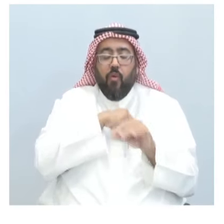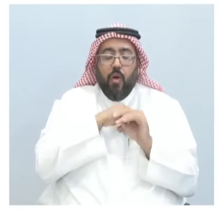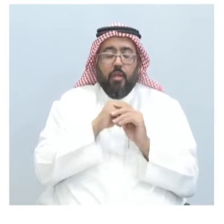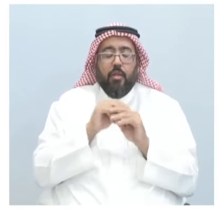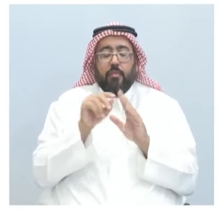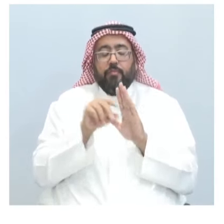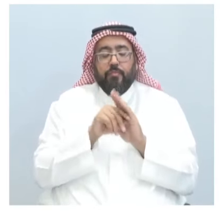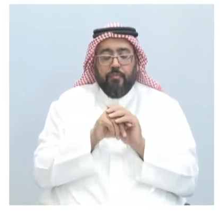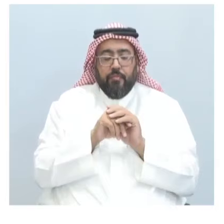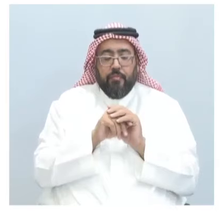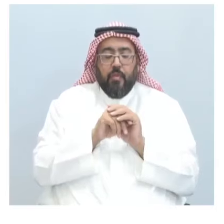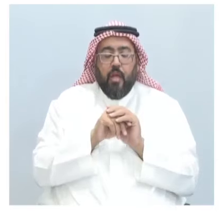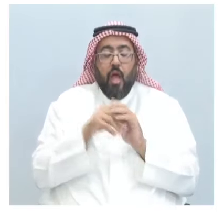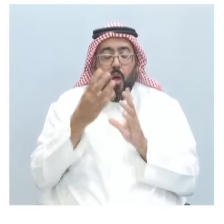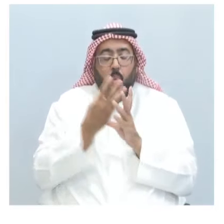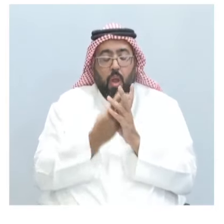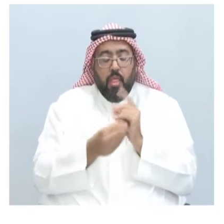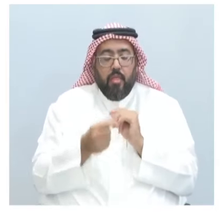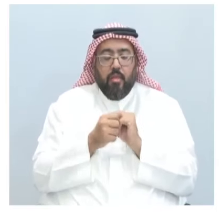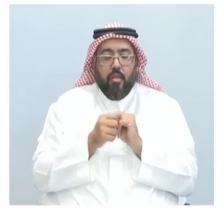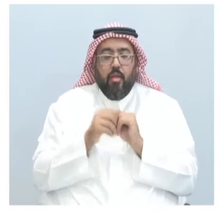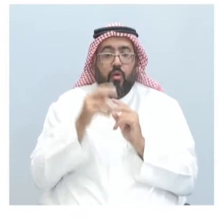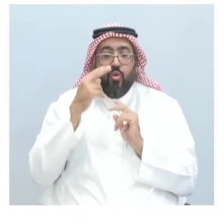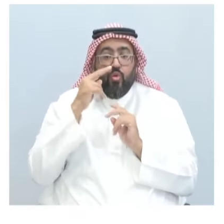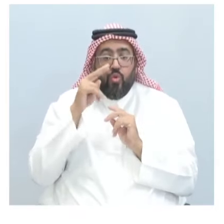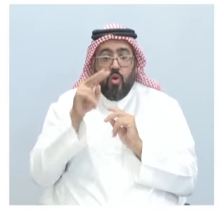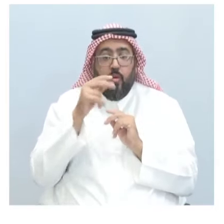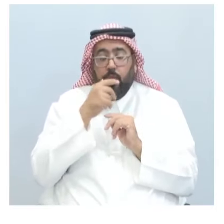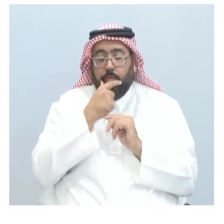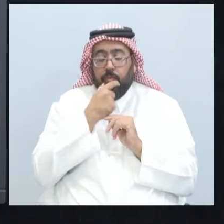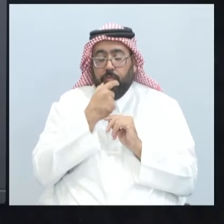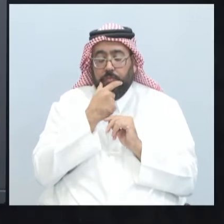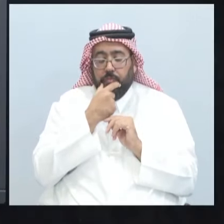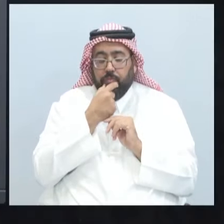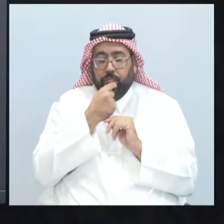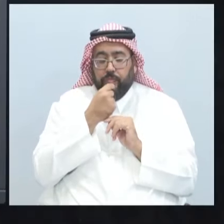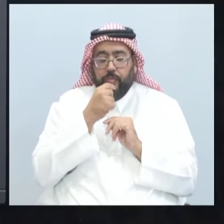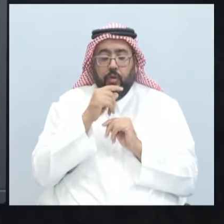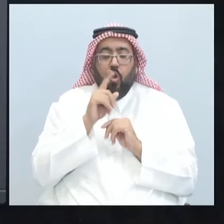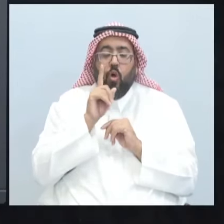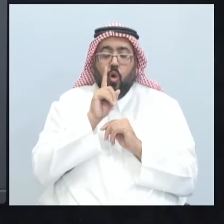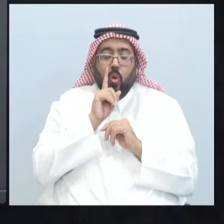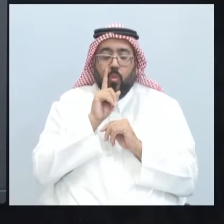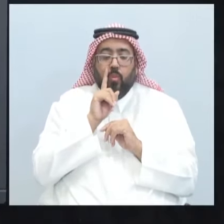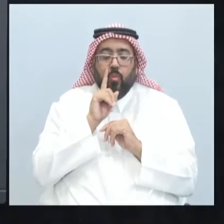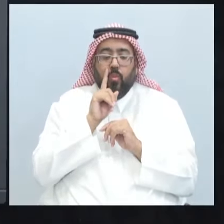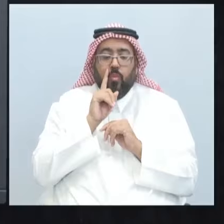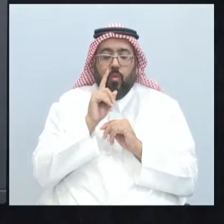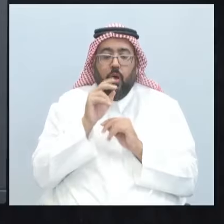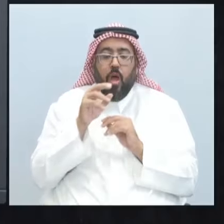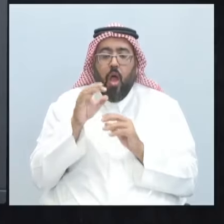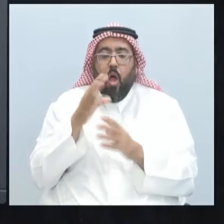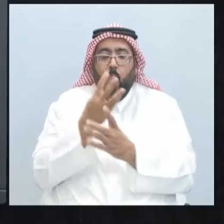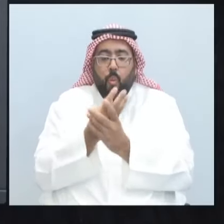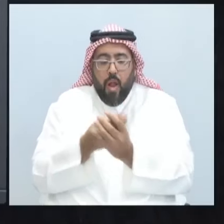من الايات ابنائي ما رايكم بام تلقي